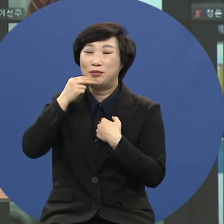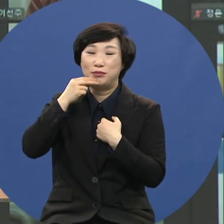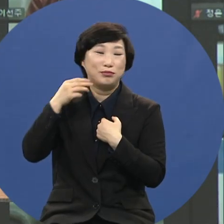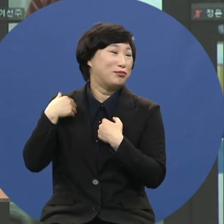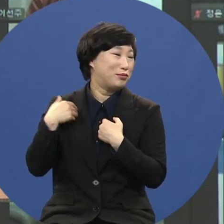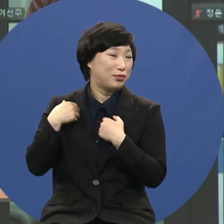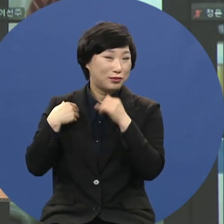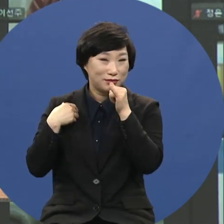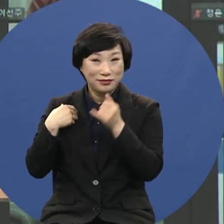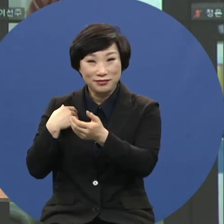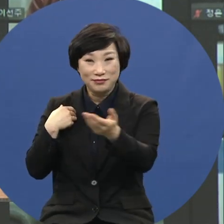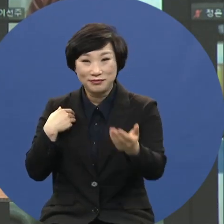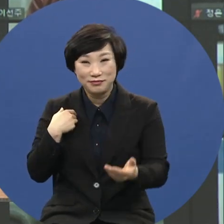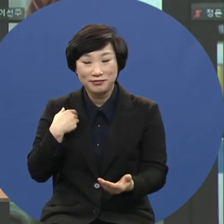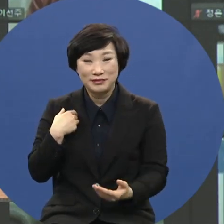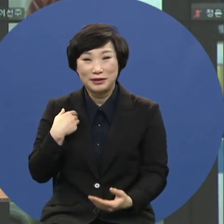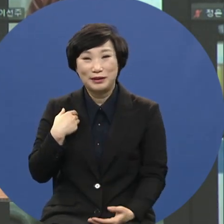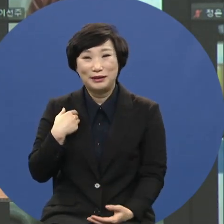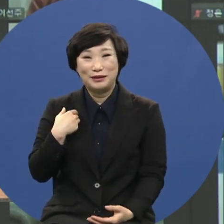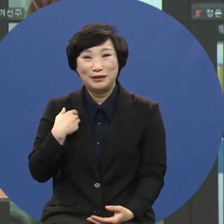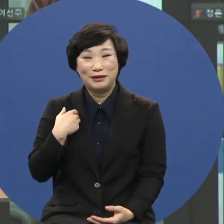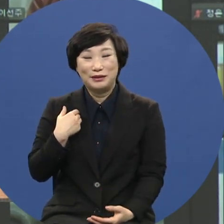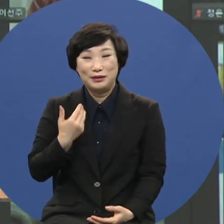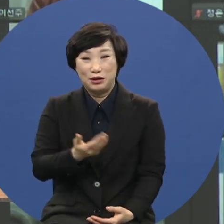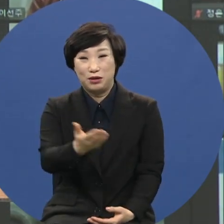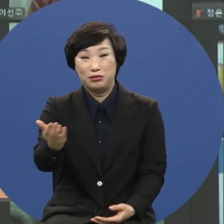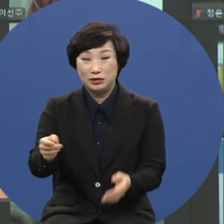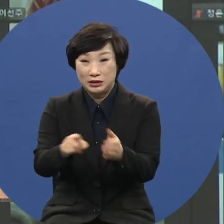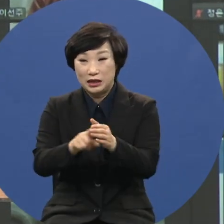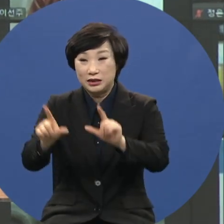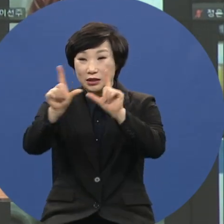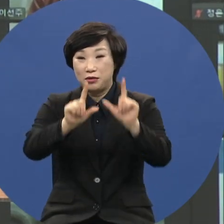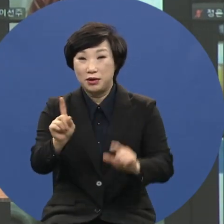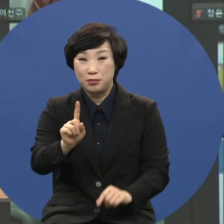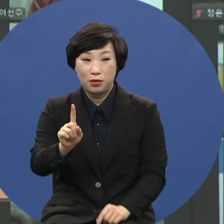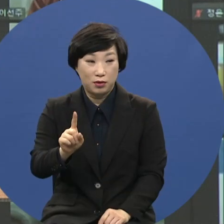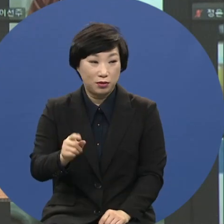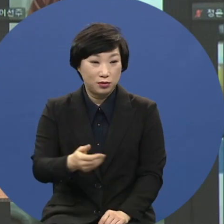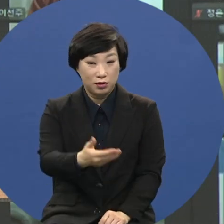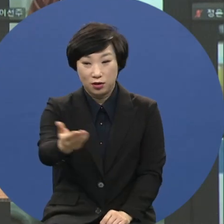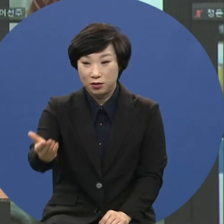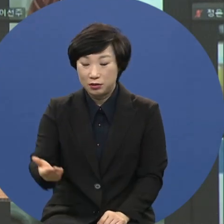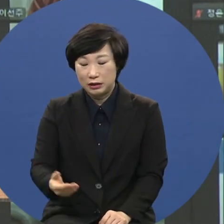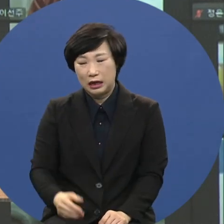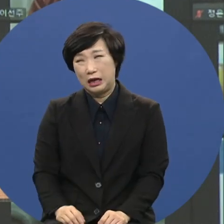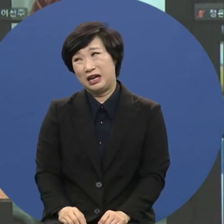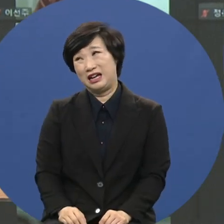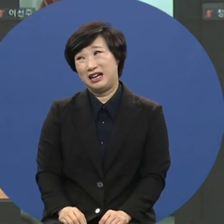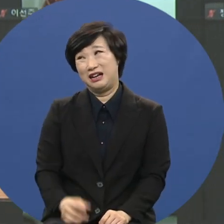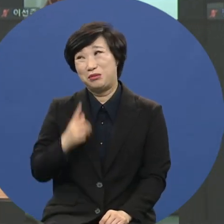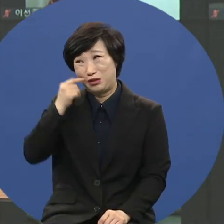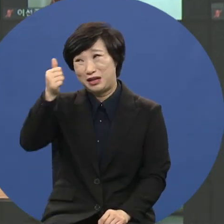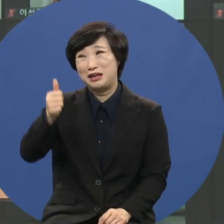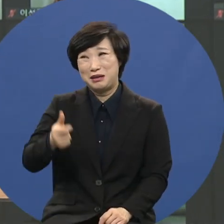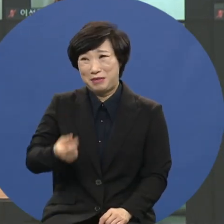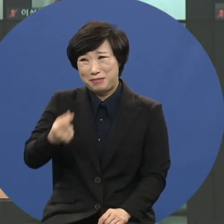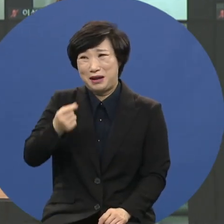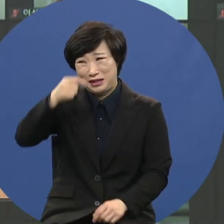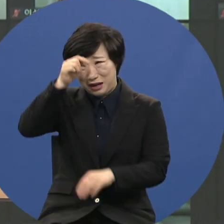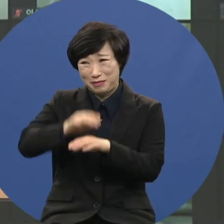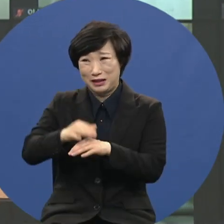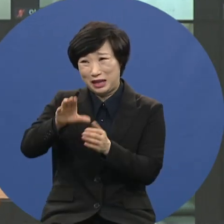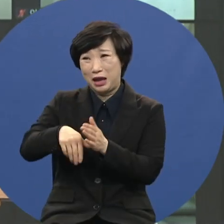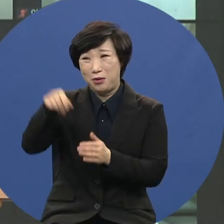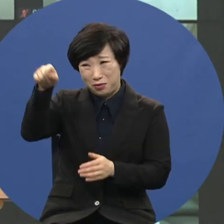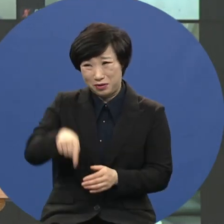그냥 뭐 신앙생활이 마치 그냥 그리고 목사님이 일찍 오시고 예배 시간에